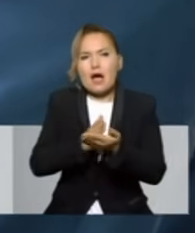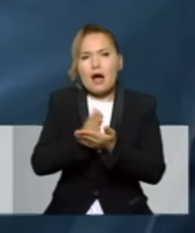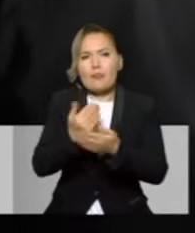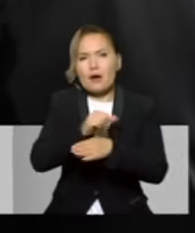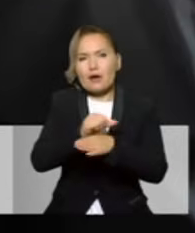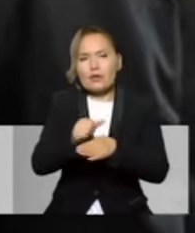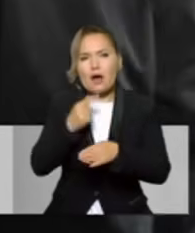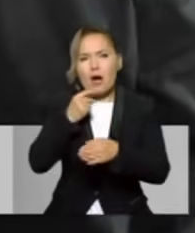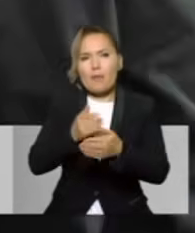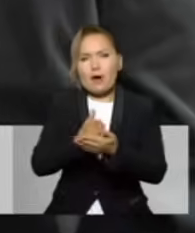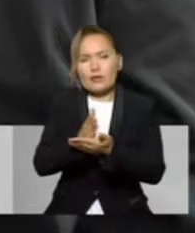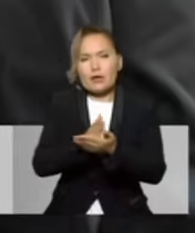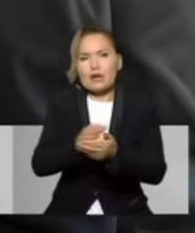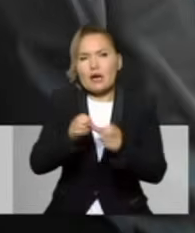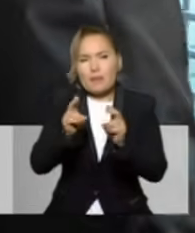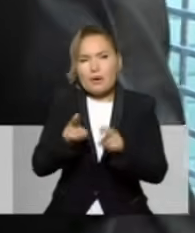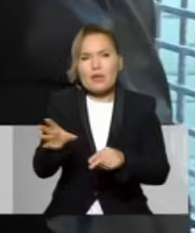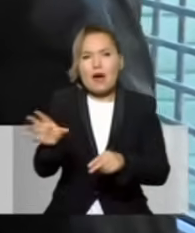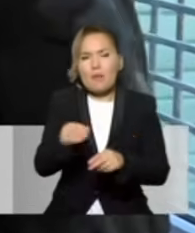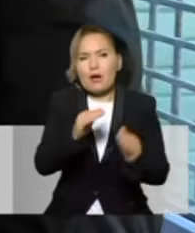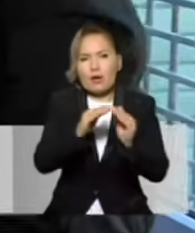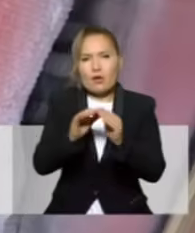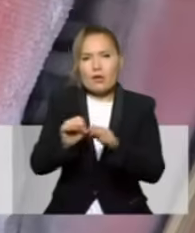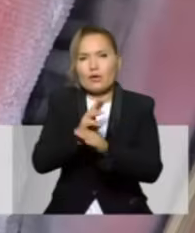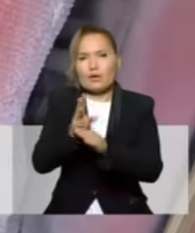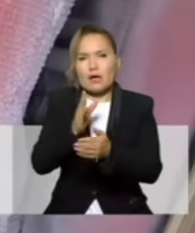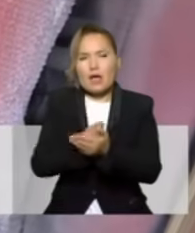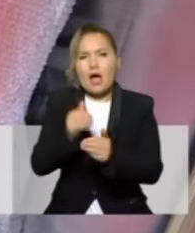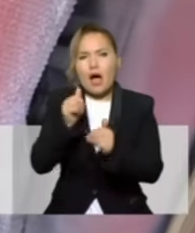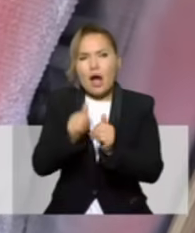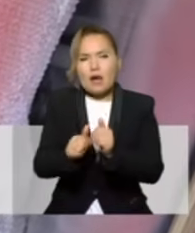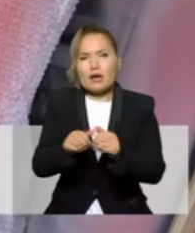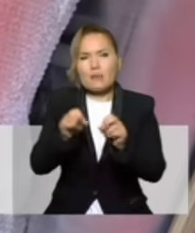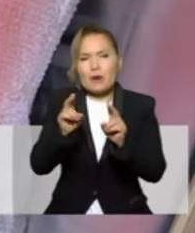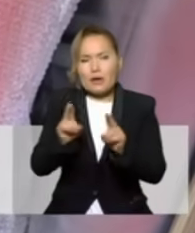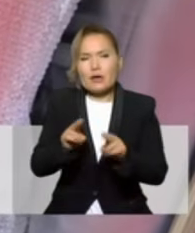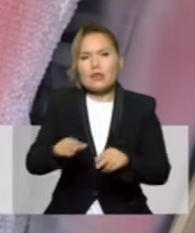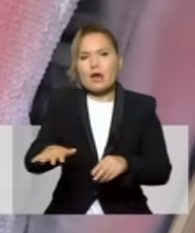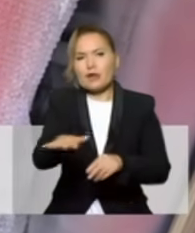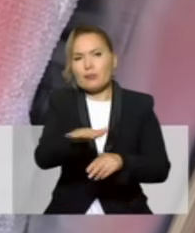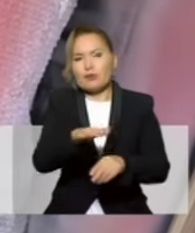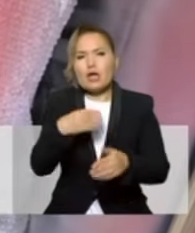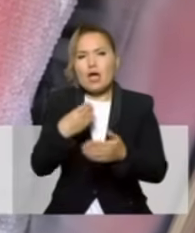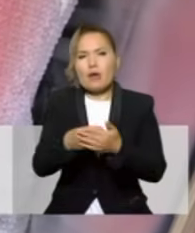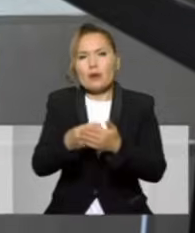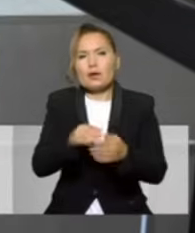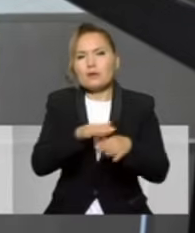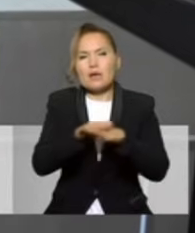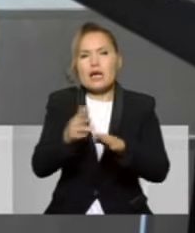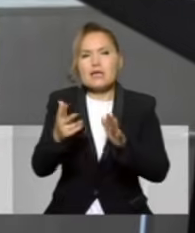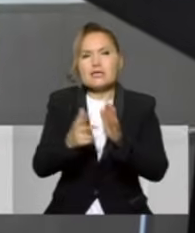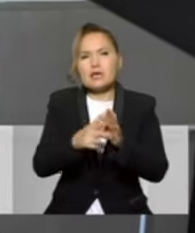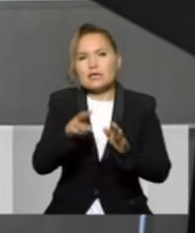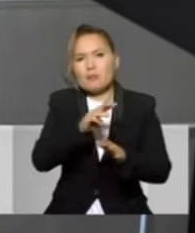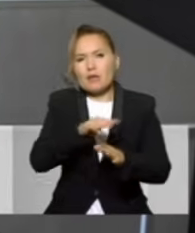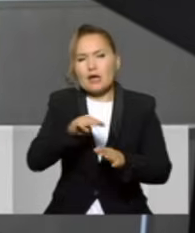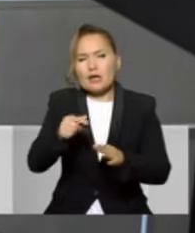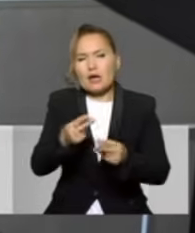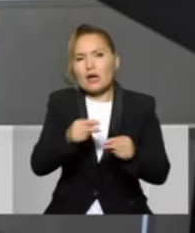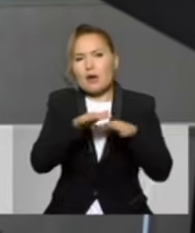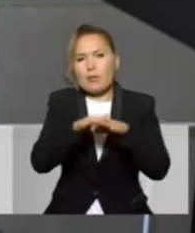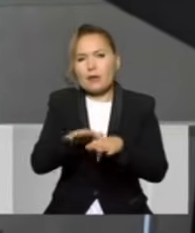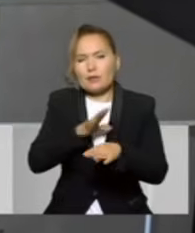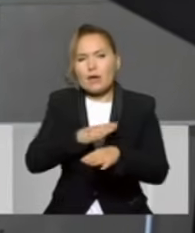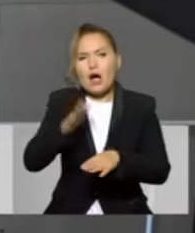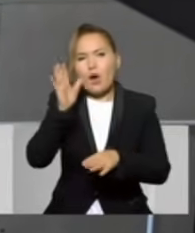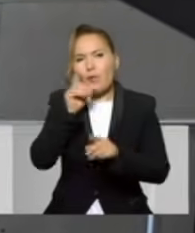қызметкерлердің уақытша тұруына барлық жағдай жасалған. Әр модульдік кешенге аудандық бюджеттен 8 миллион теңгеге жуық қаржы